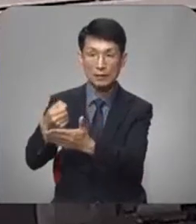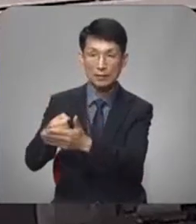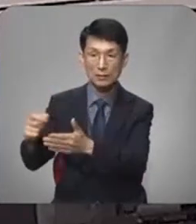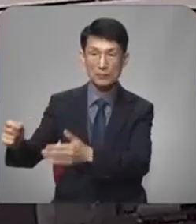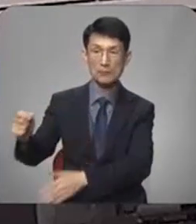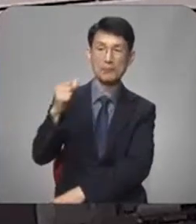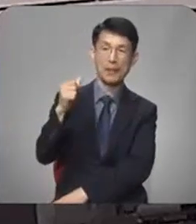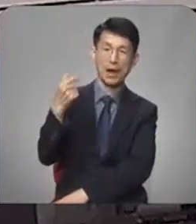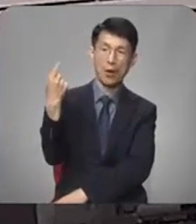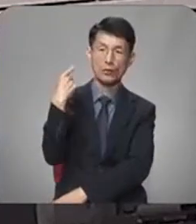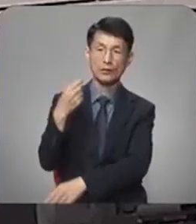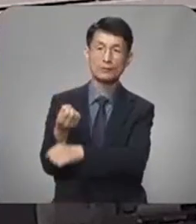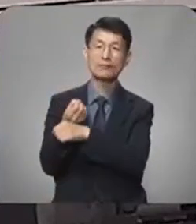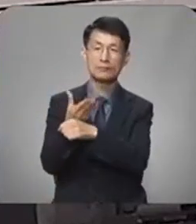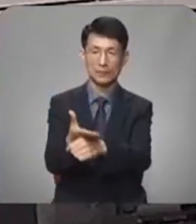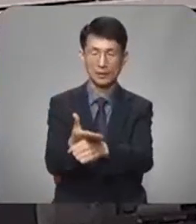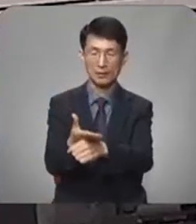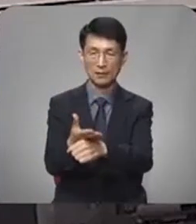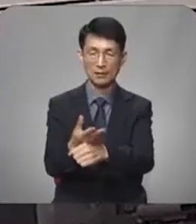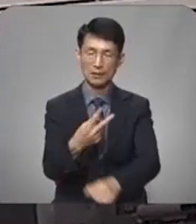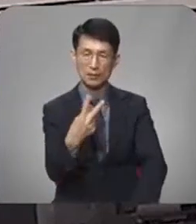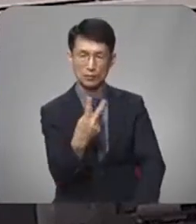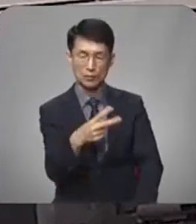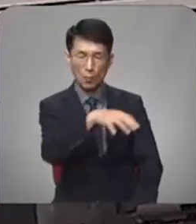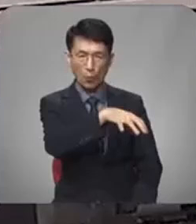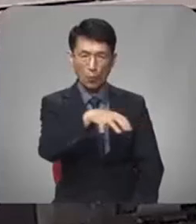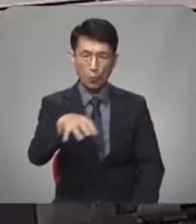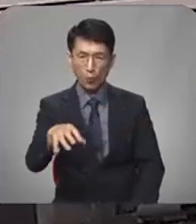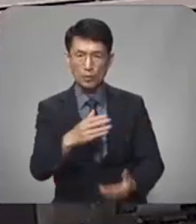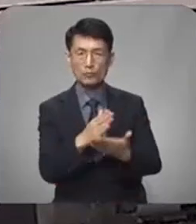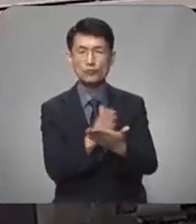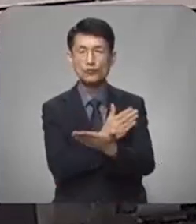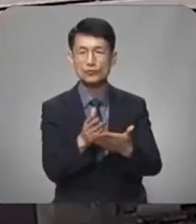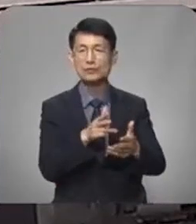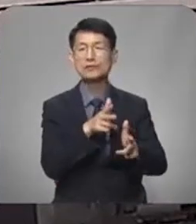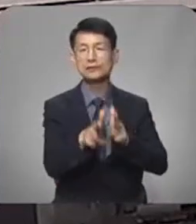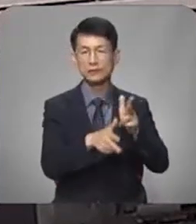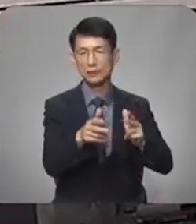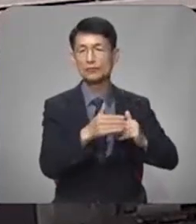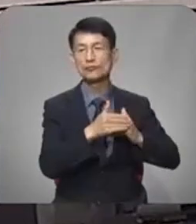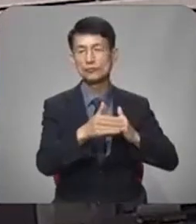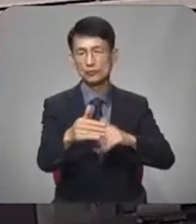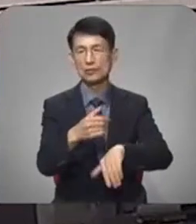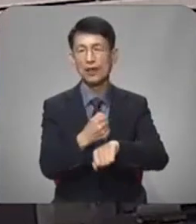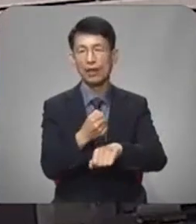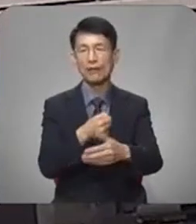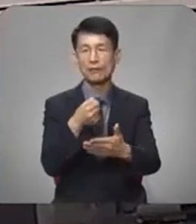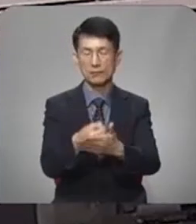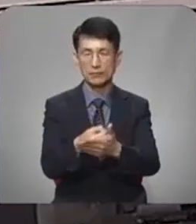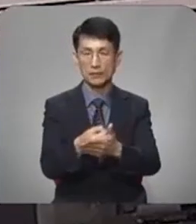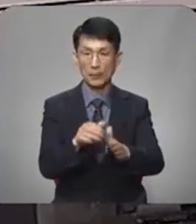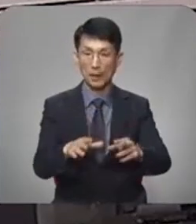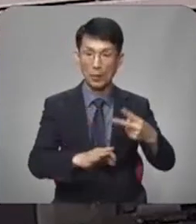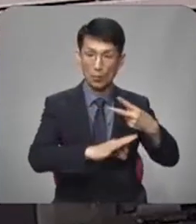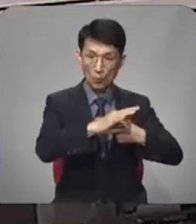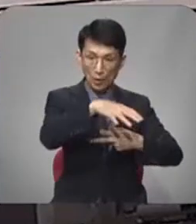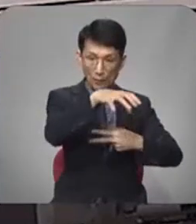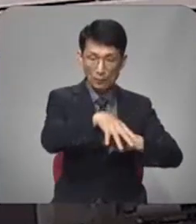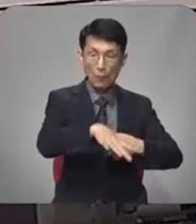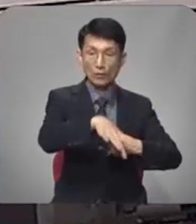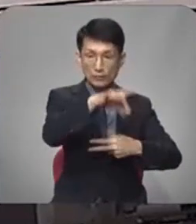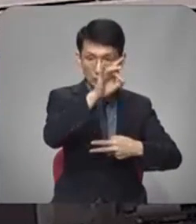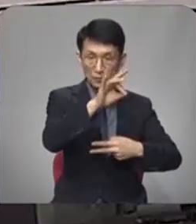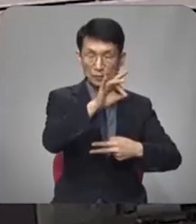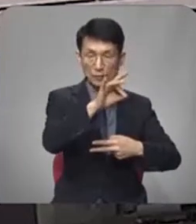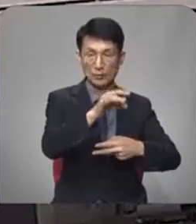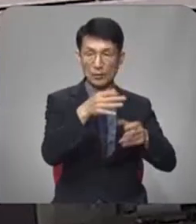전해드렸는데요 강원도가 두 지역의 사업을 각각 분리에 추진하기로 했습니다 우선 이번 달 안에 동해 지역 사업부터 투자